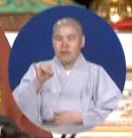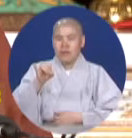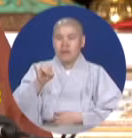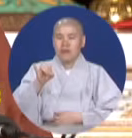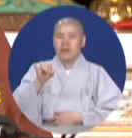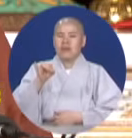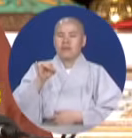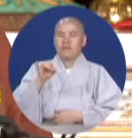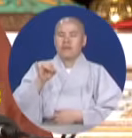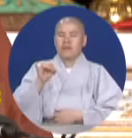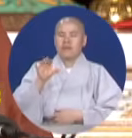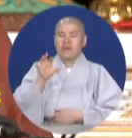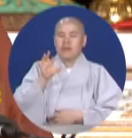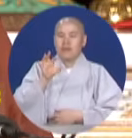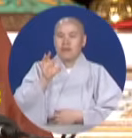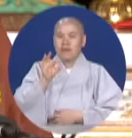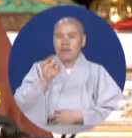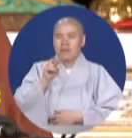수가의기나